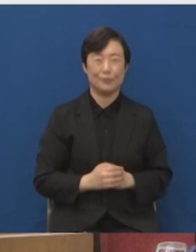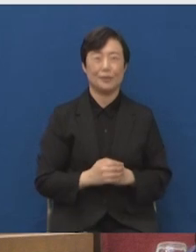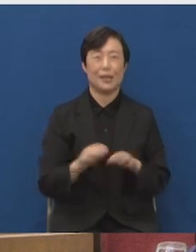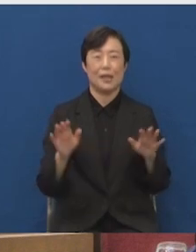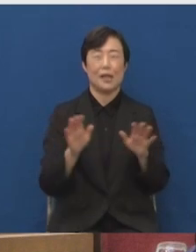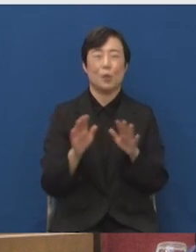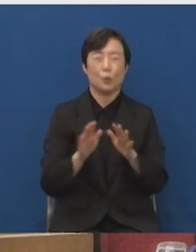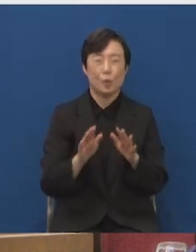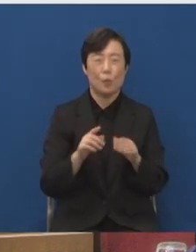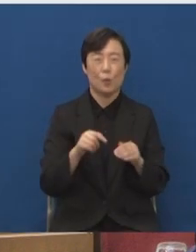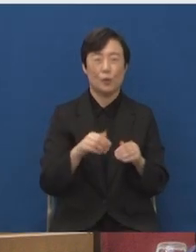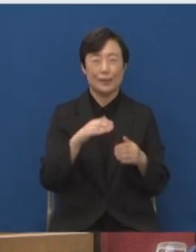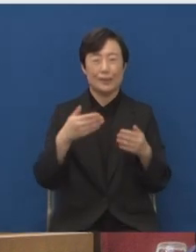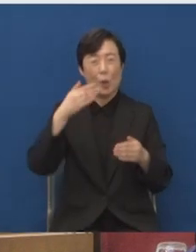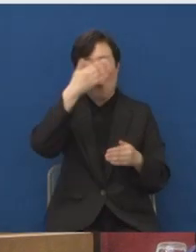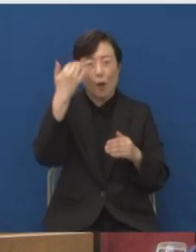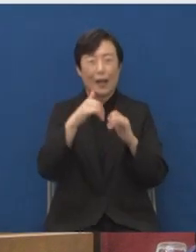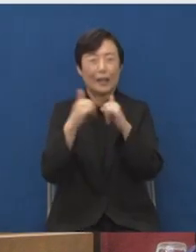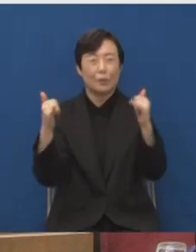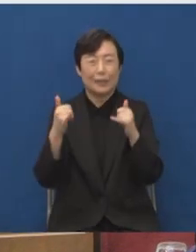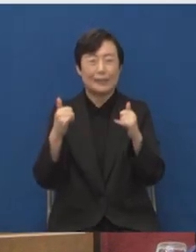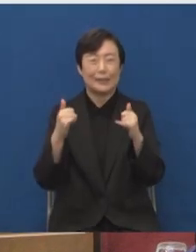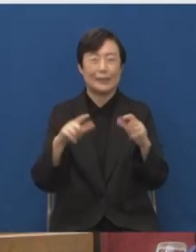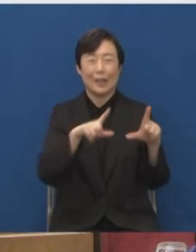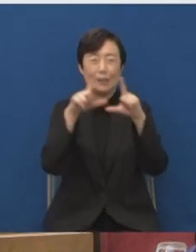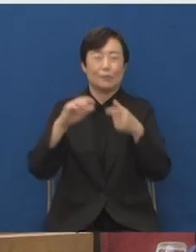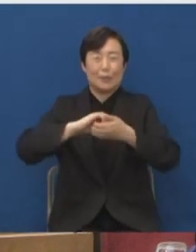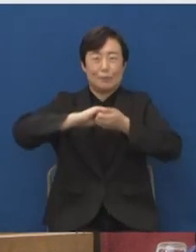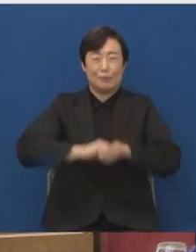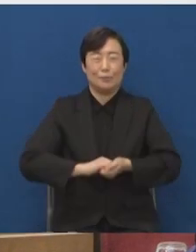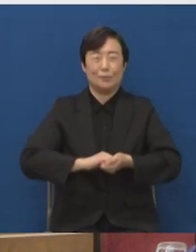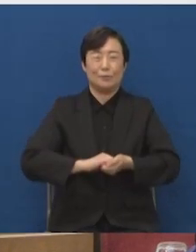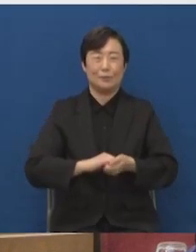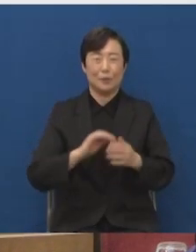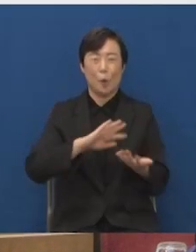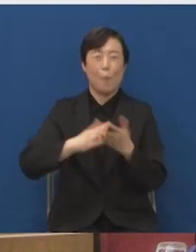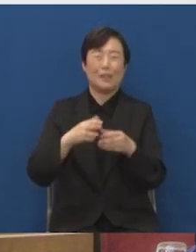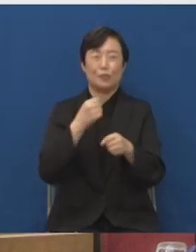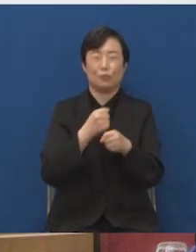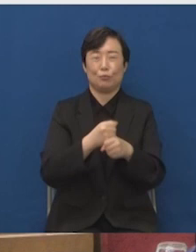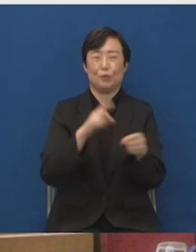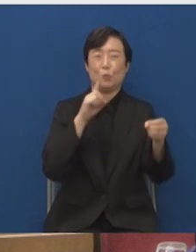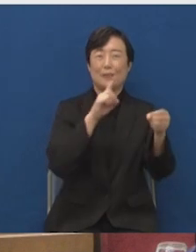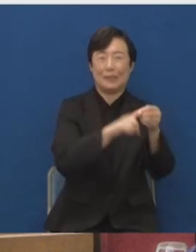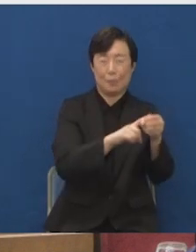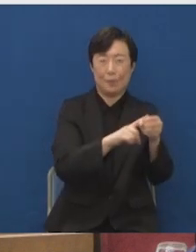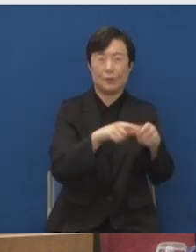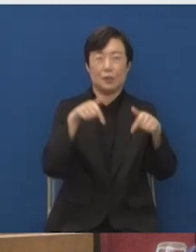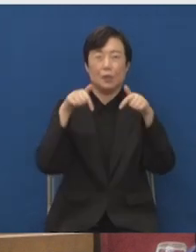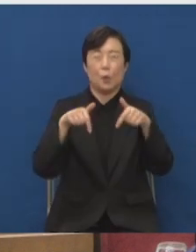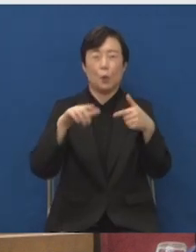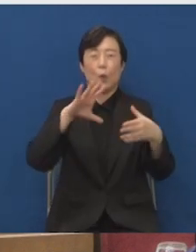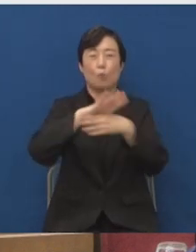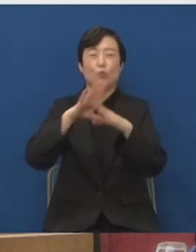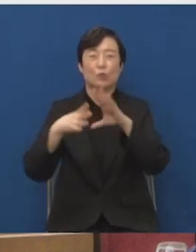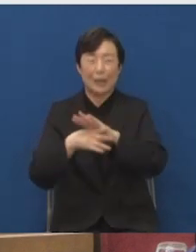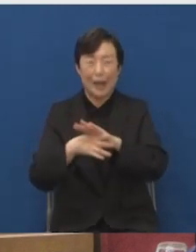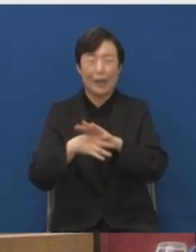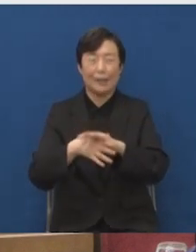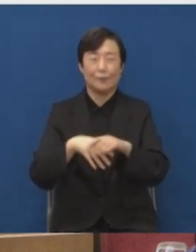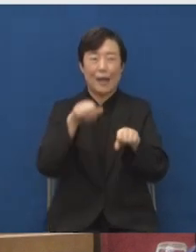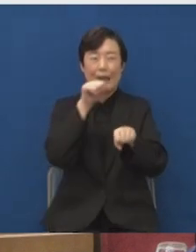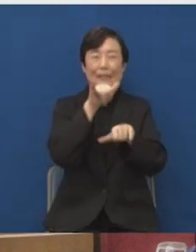世代に定着していただけるまちづくりを目指してまいります。私は京都の文化というものは、多種多様な人材や技